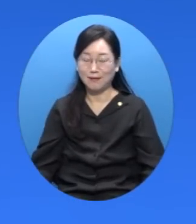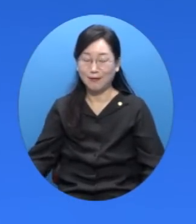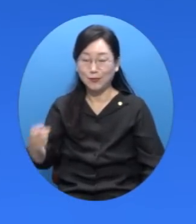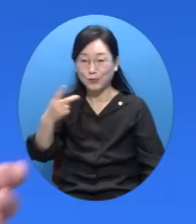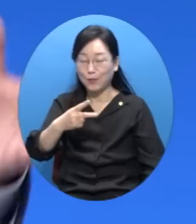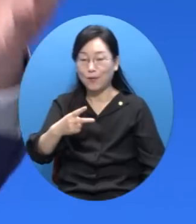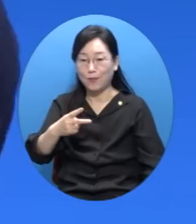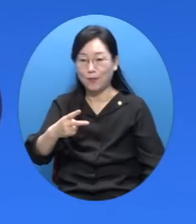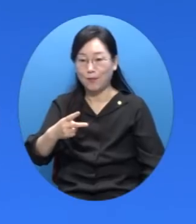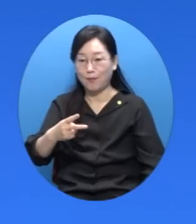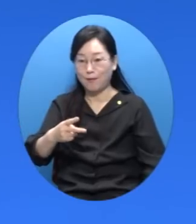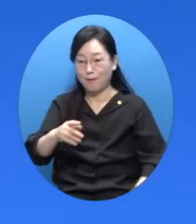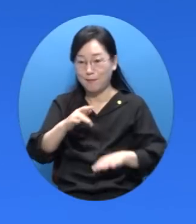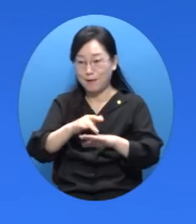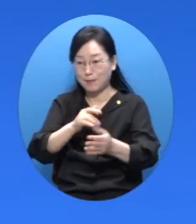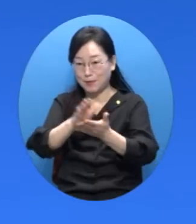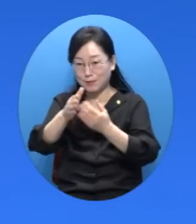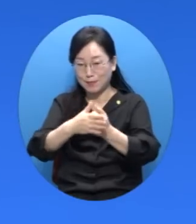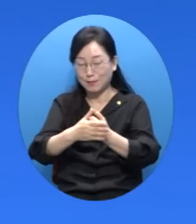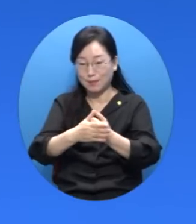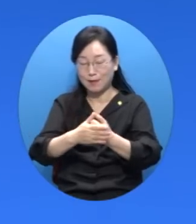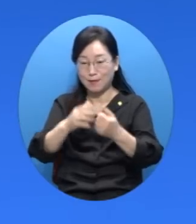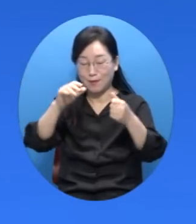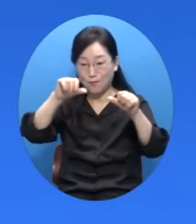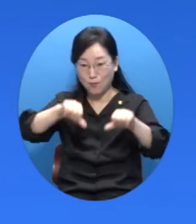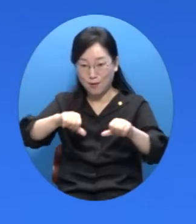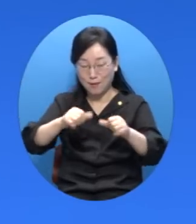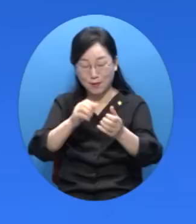환경의 저주가 떠나가서 아브라함의 복이 임하게 되고